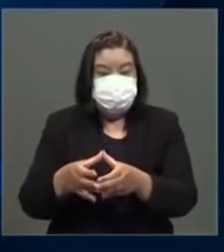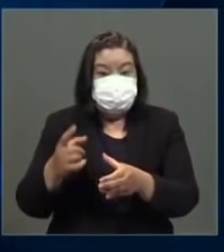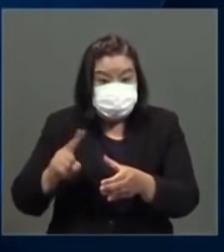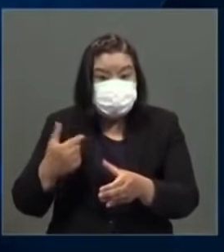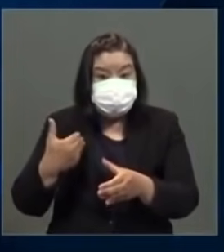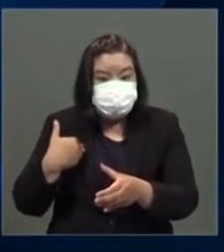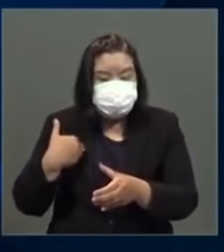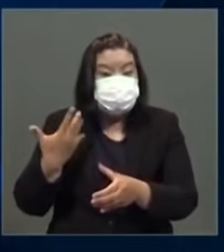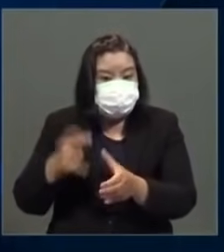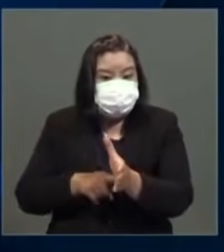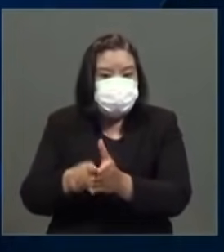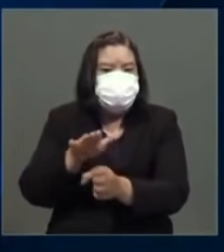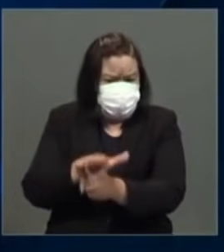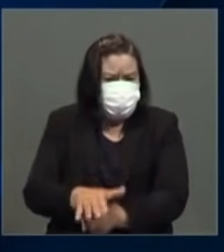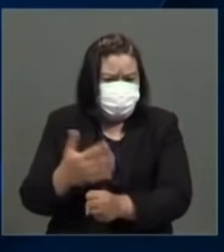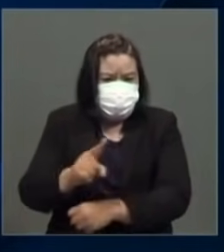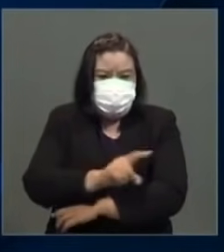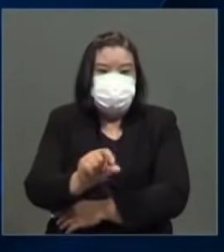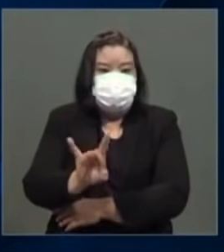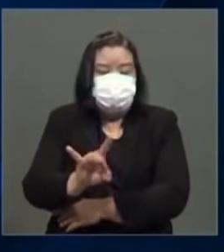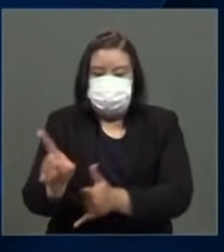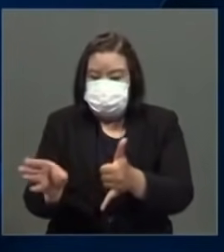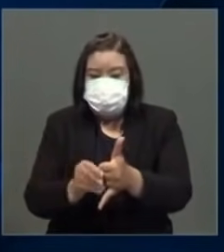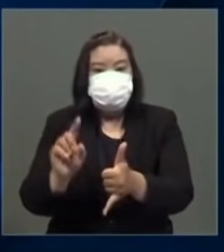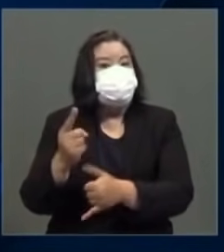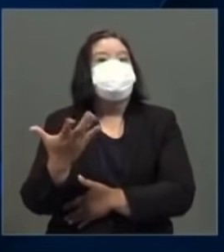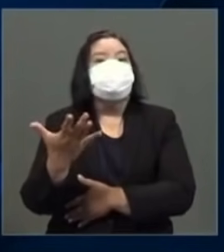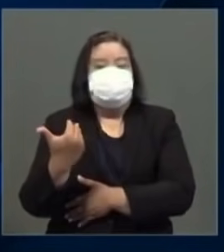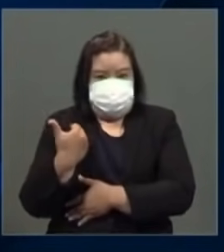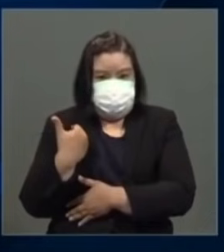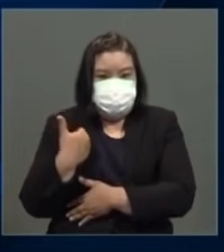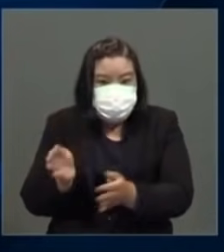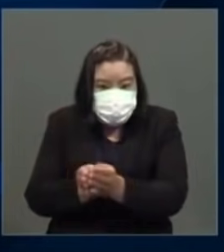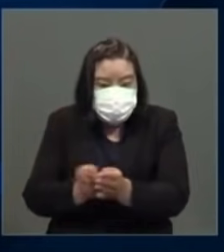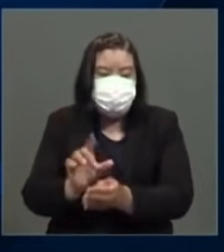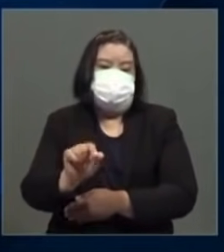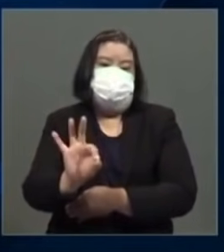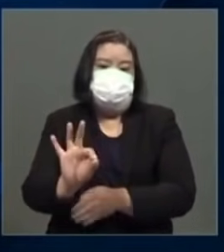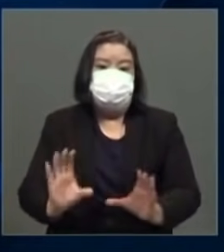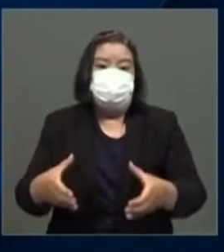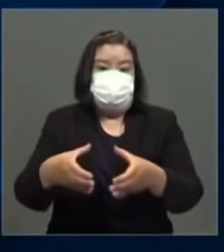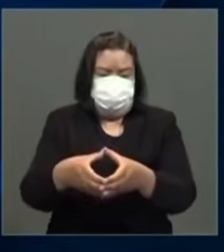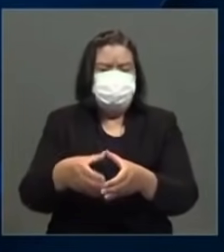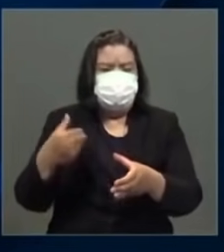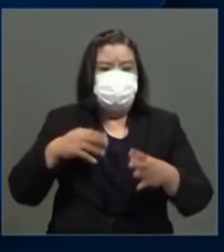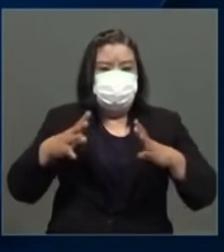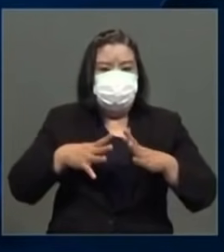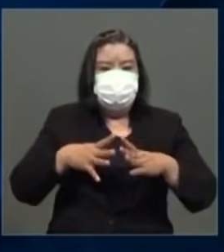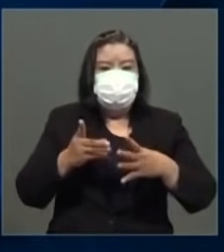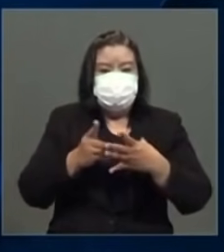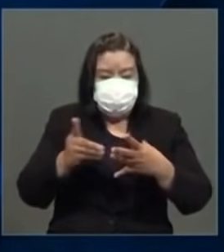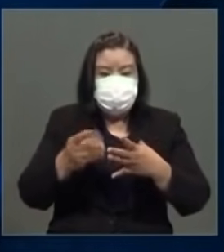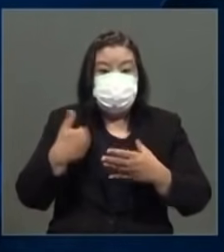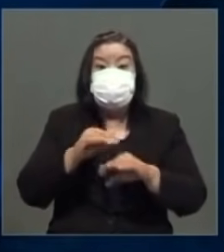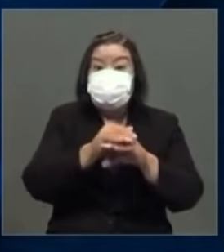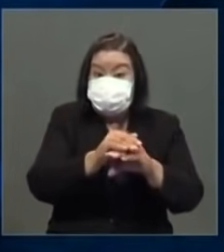ายงานใน28วันนะครับอันนี้มีอยู่29คลัสเตอร์นะครับก็จะมีอพาร์ตเมนต์แถวลาดพร้าวที่เพิ่มขึ้